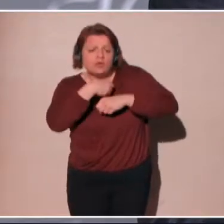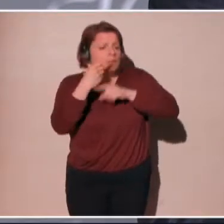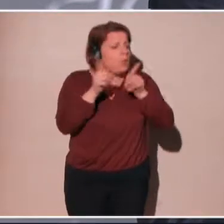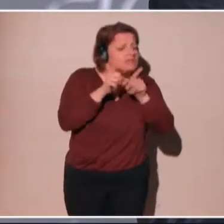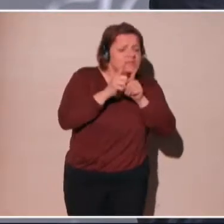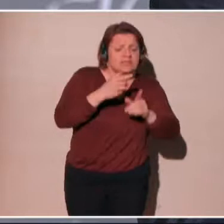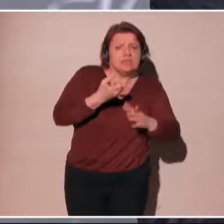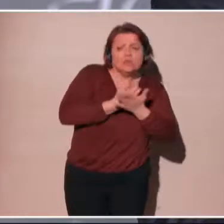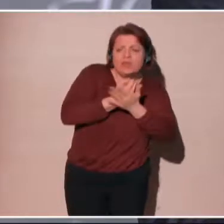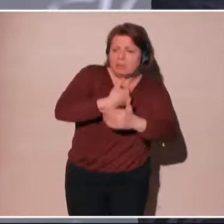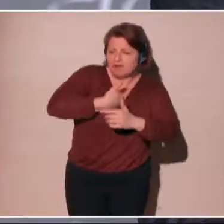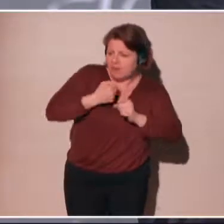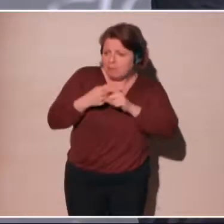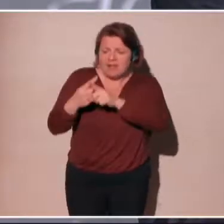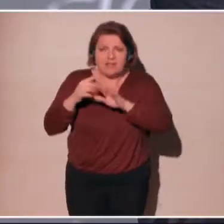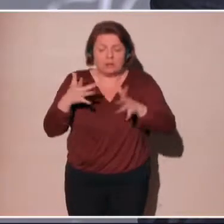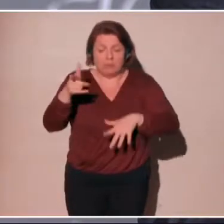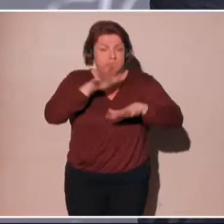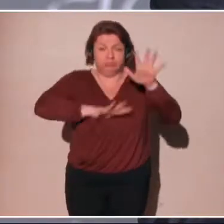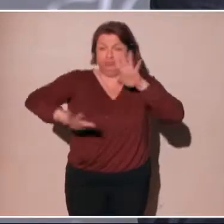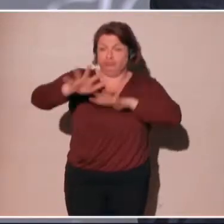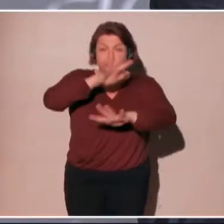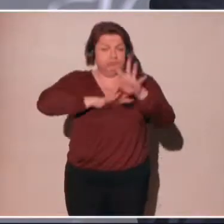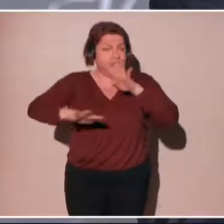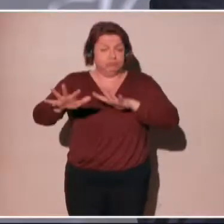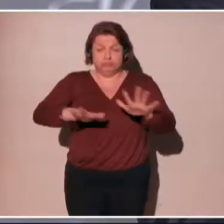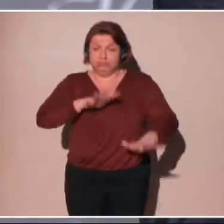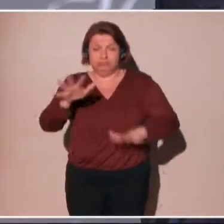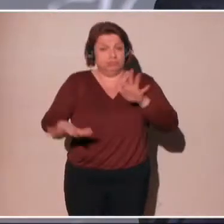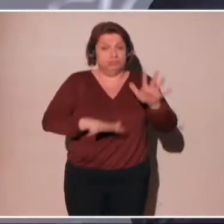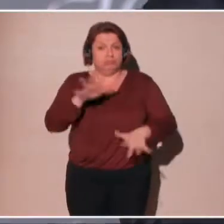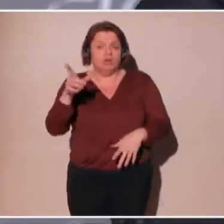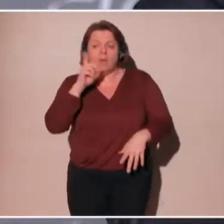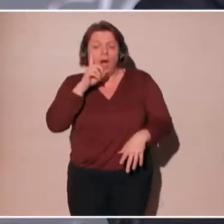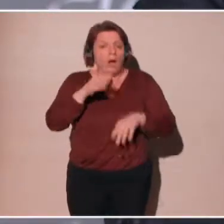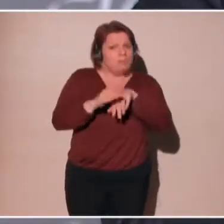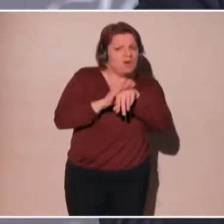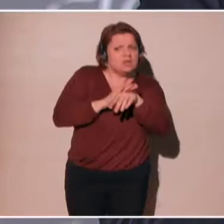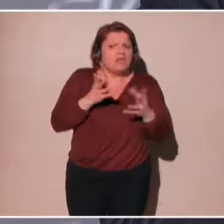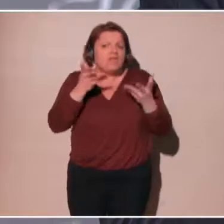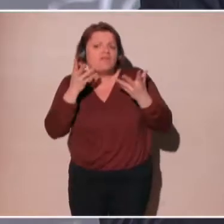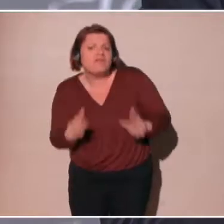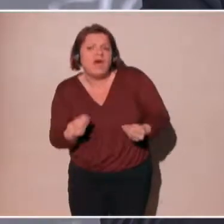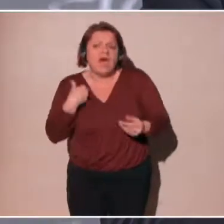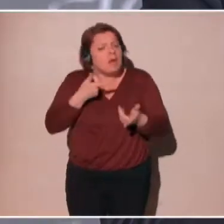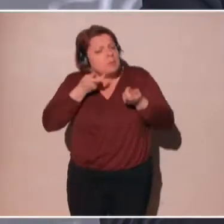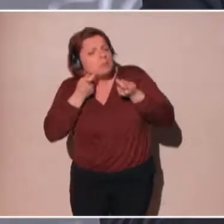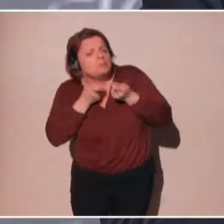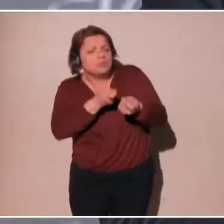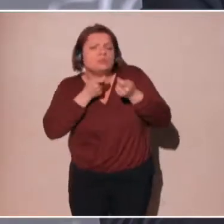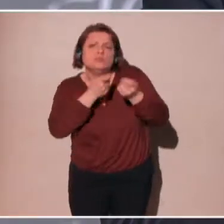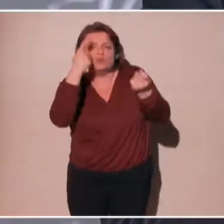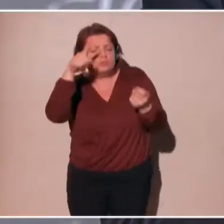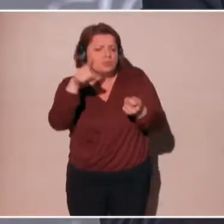différentes raisons. Tout d'abord, c'est lié aux politiques elles-mêmes qui sont faibles. Il n'y a pas vraiment d'incitation pour ce qui est de renforcer la protection.